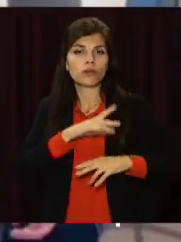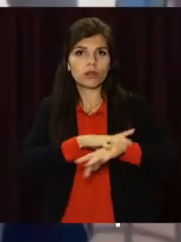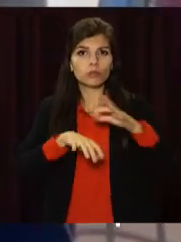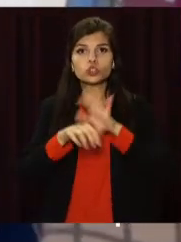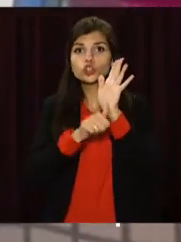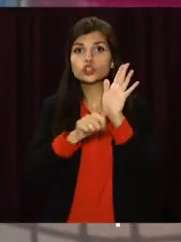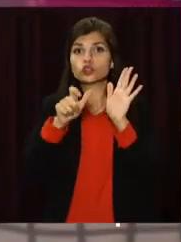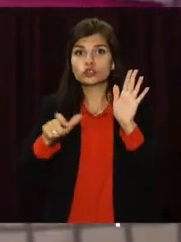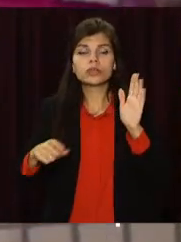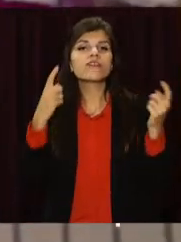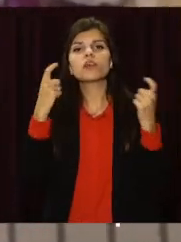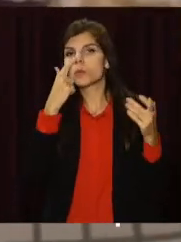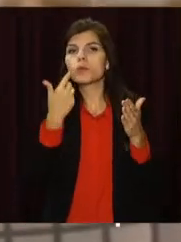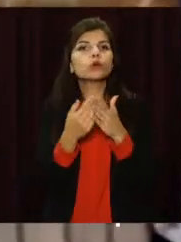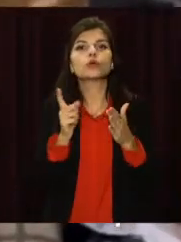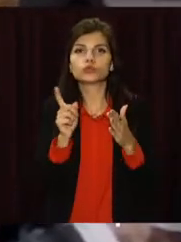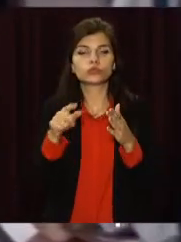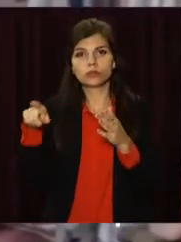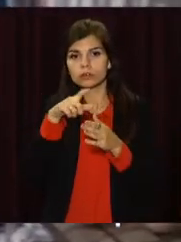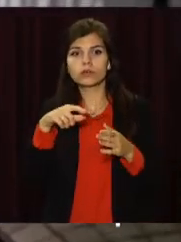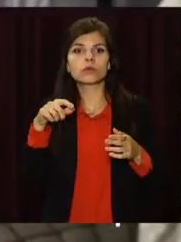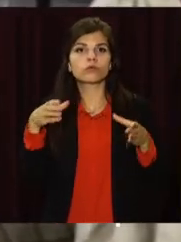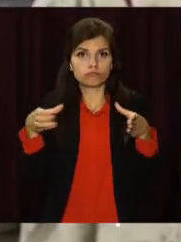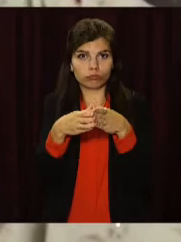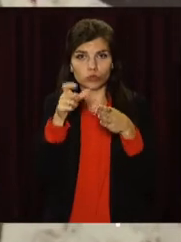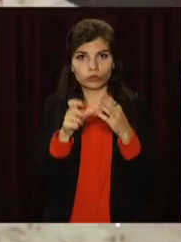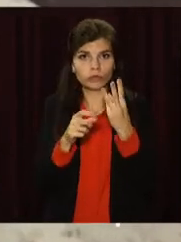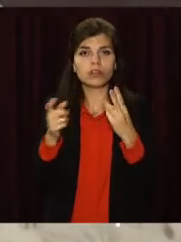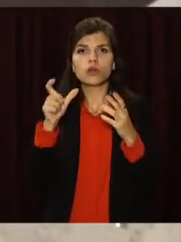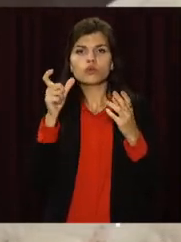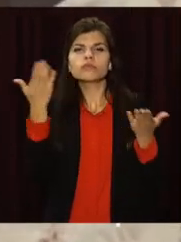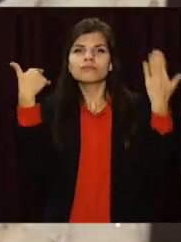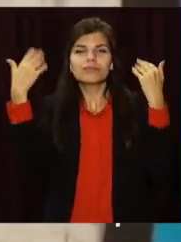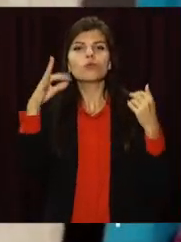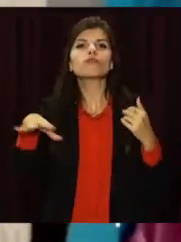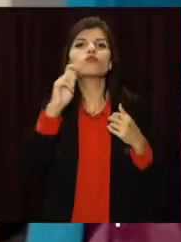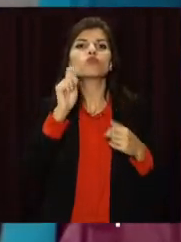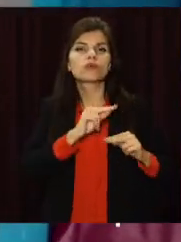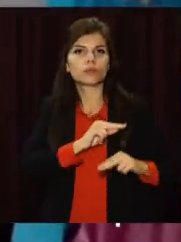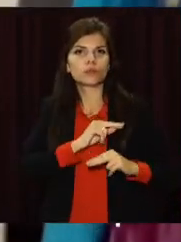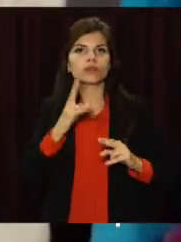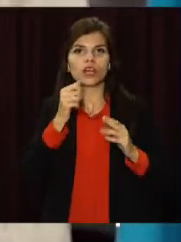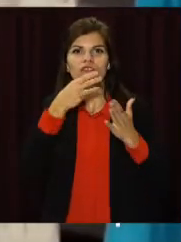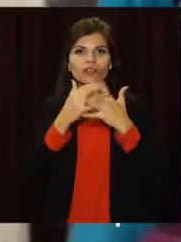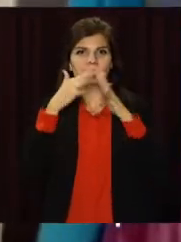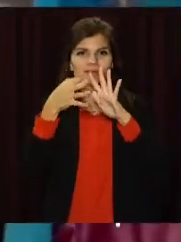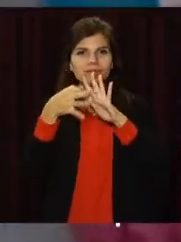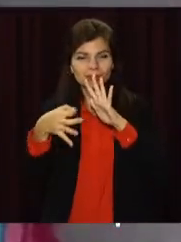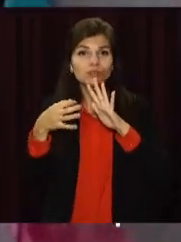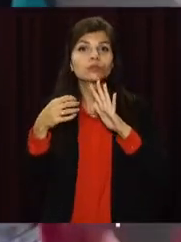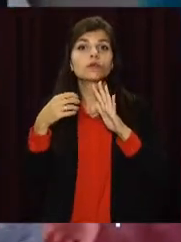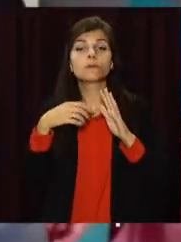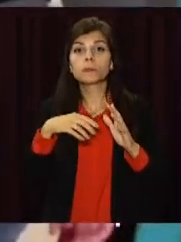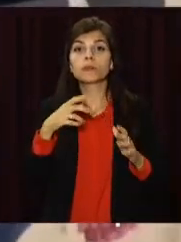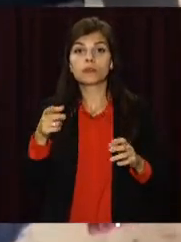60 людей. За попередньою інформацією, члени злочинного угруповання вербували людей по всій Україні для роботи на своїх сільгоспугіддях.